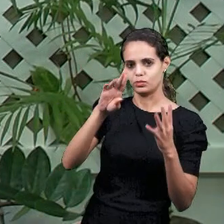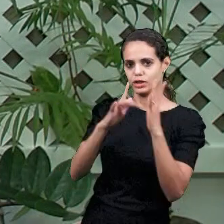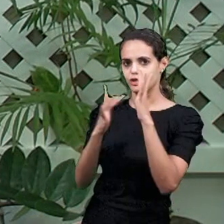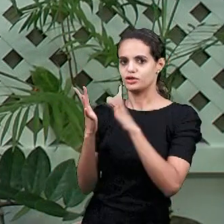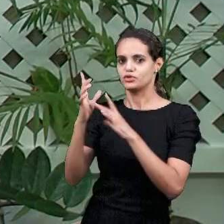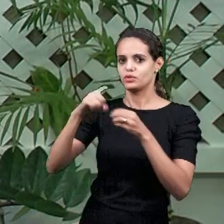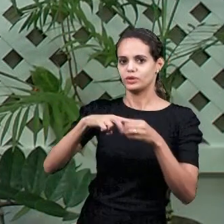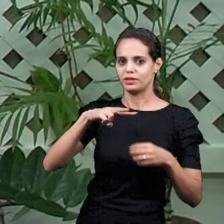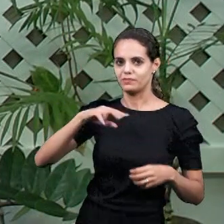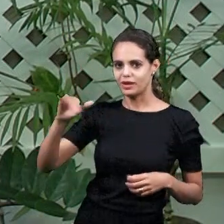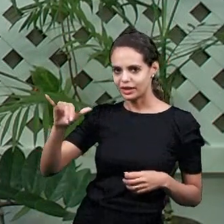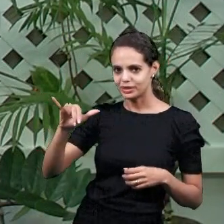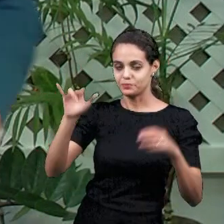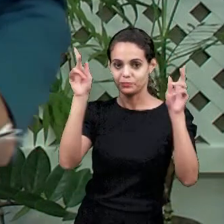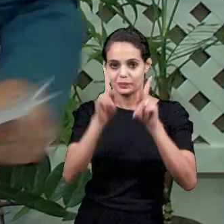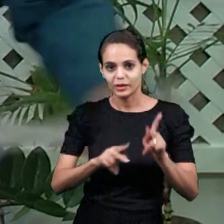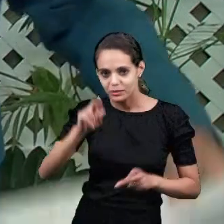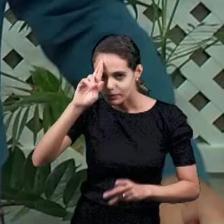Seigneur.